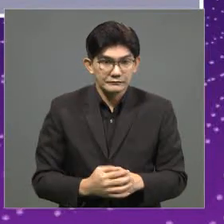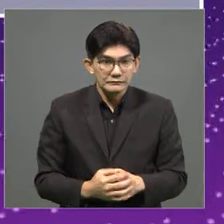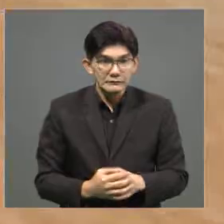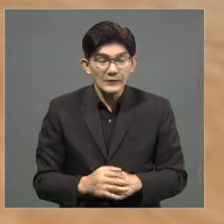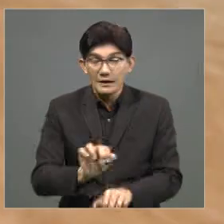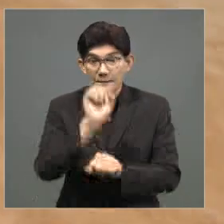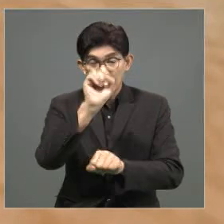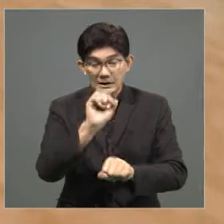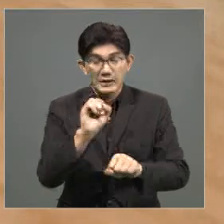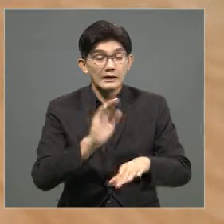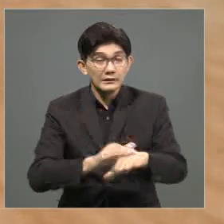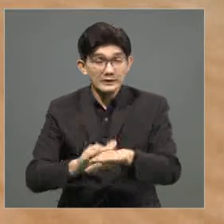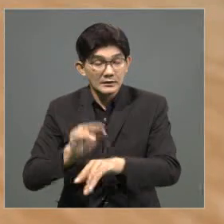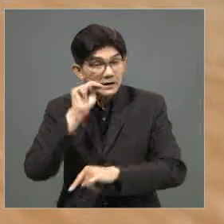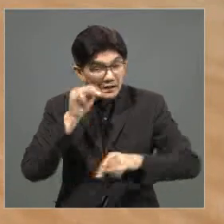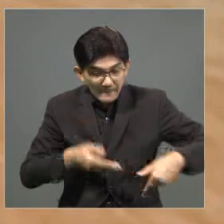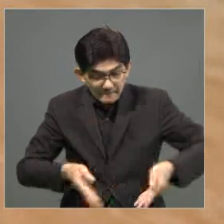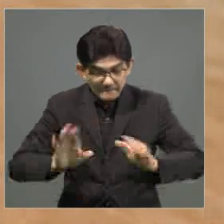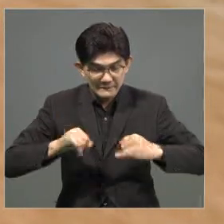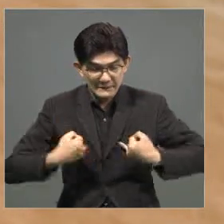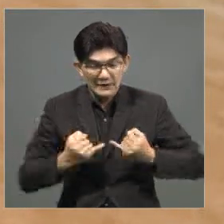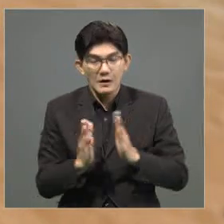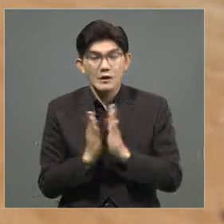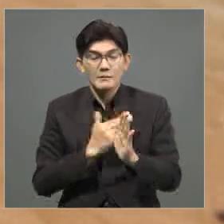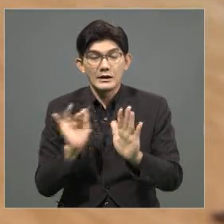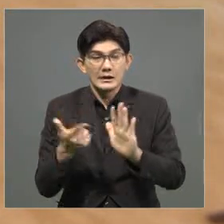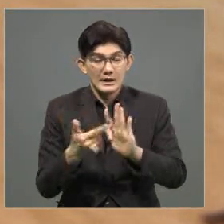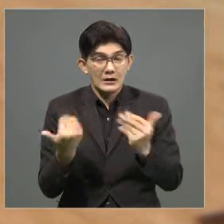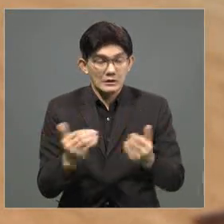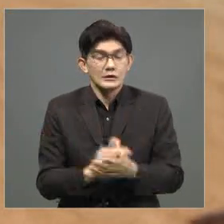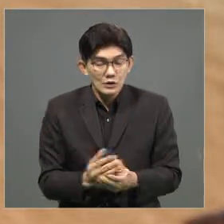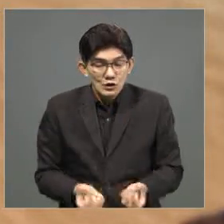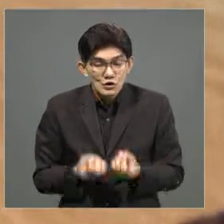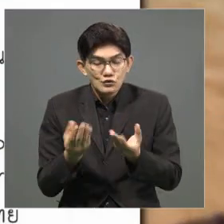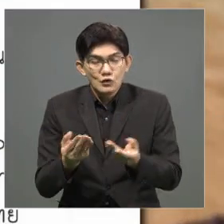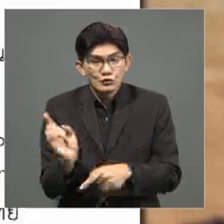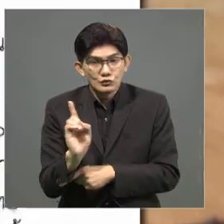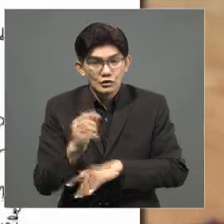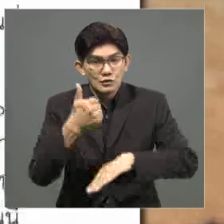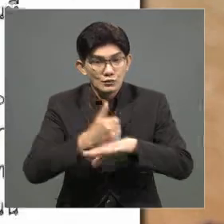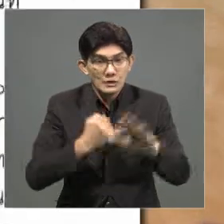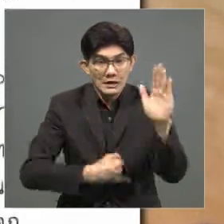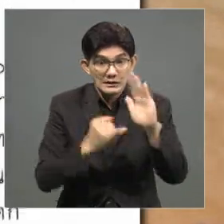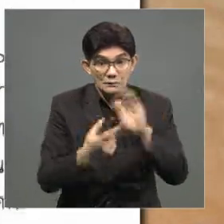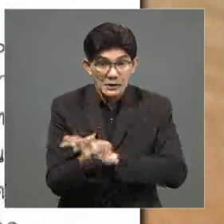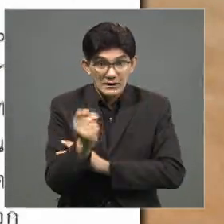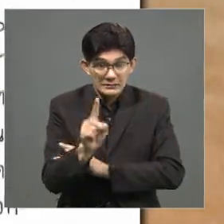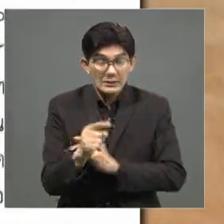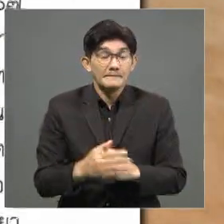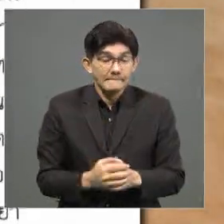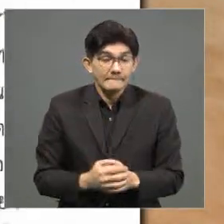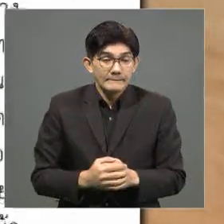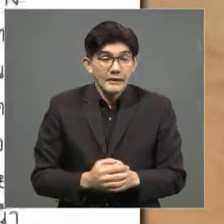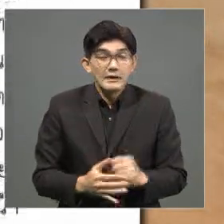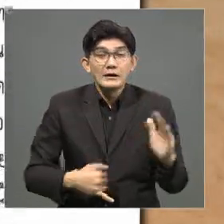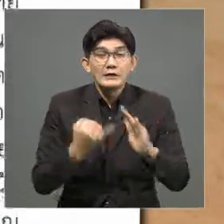ประกาศแจ้งเตือนสถานการณ์ลุ่มน้ำเจ้าพระยาฉบับที่10นะฮะที่ได้ส่งไปถึงผู้ว่าราชการจังหวัด11จังหวัดลุ่มเจ้าพระยา